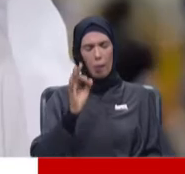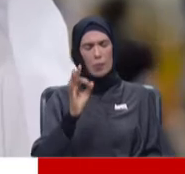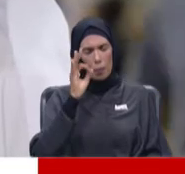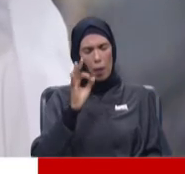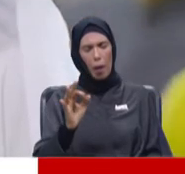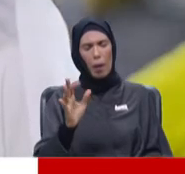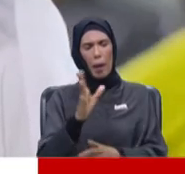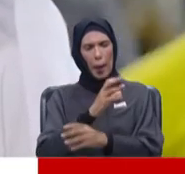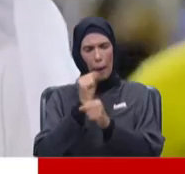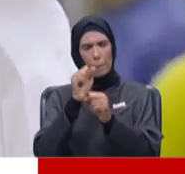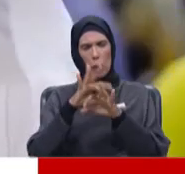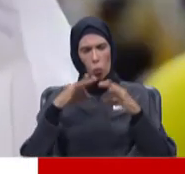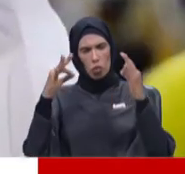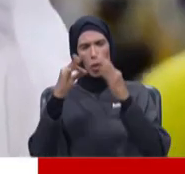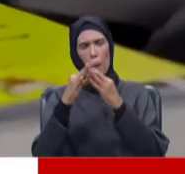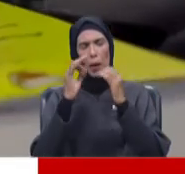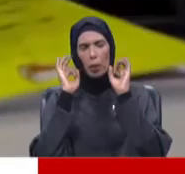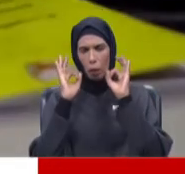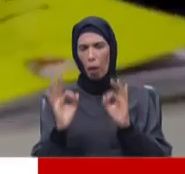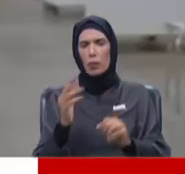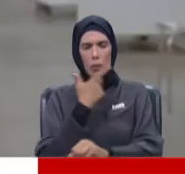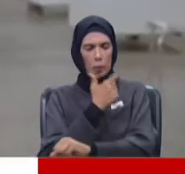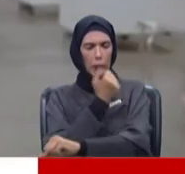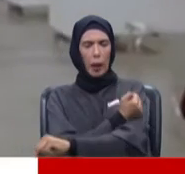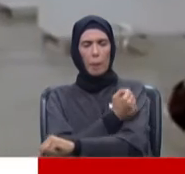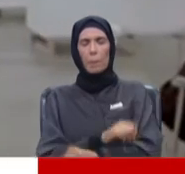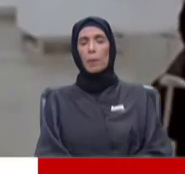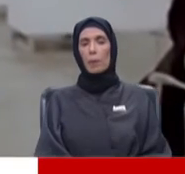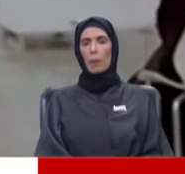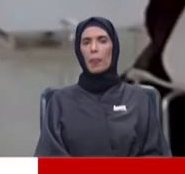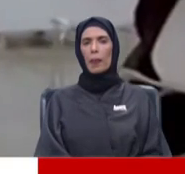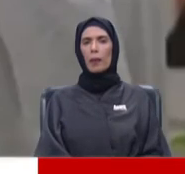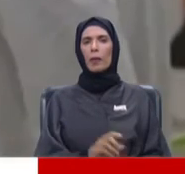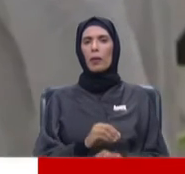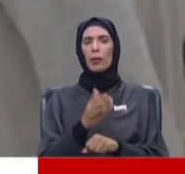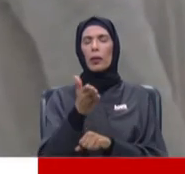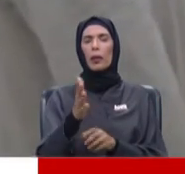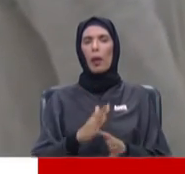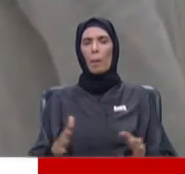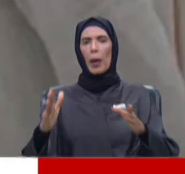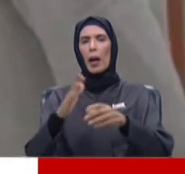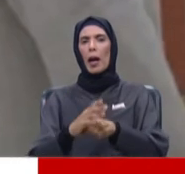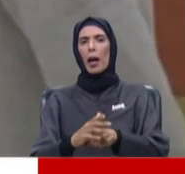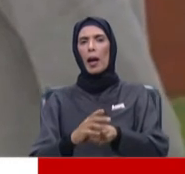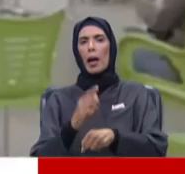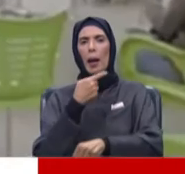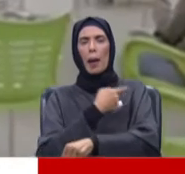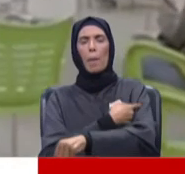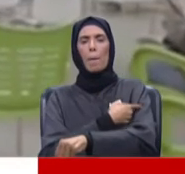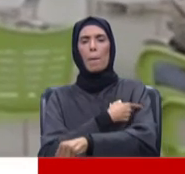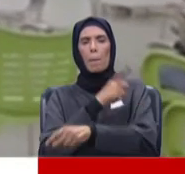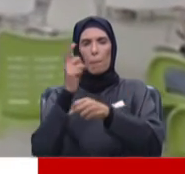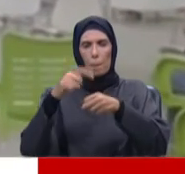المجتمع ونحمي عيالنا لازم نحن نطعم. هذا ودعا الفريق الوطني الطبي إلى ضرورة